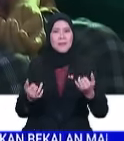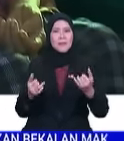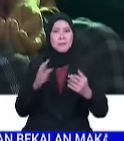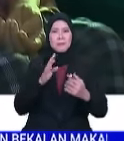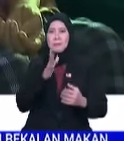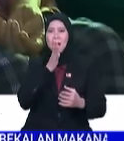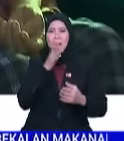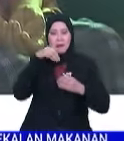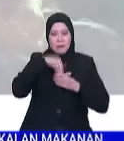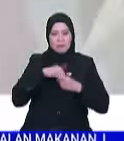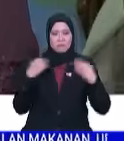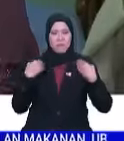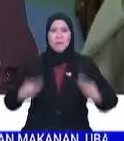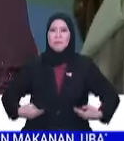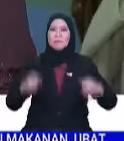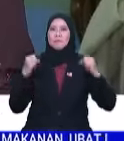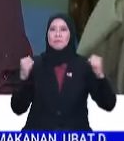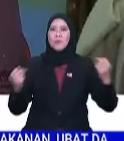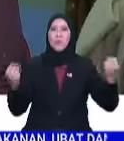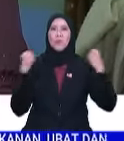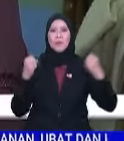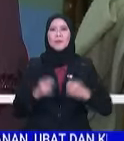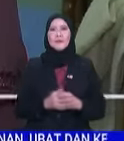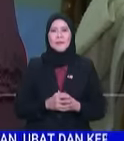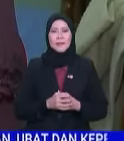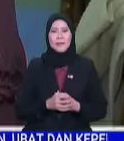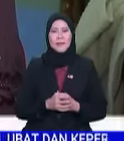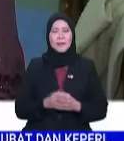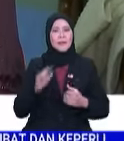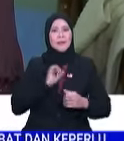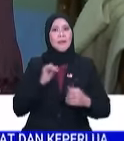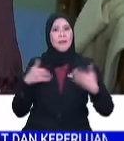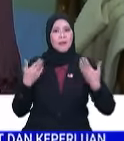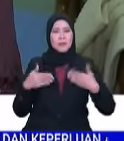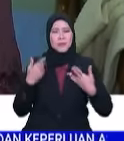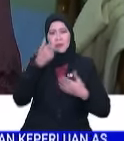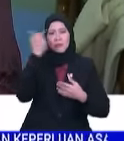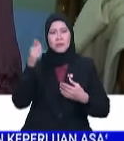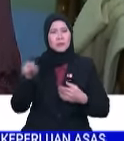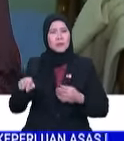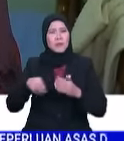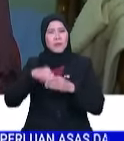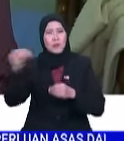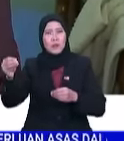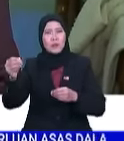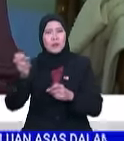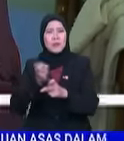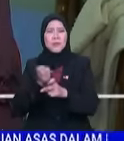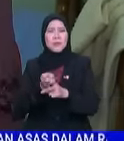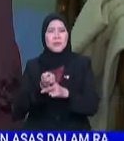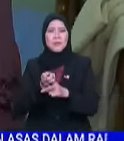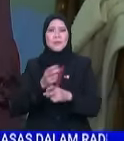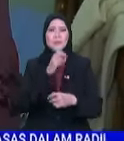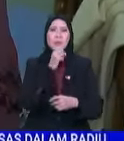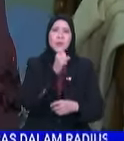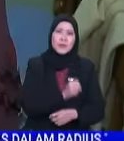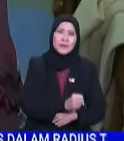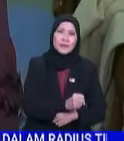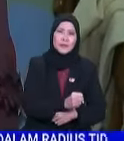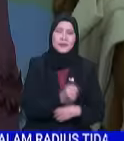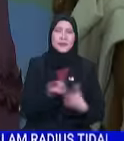mak kuat kot. Saya memang bersyukur sangatlah sebab bawa dia keluar pun susah kan. Dengan masalah dia dah tua macam ni,